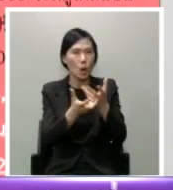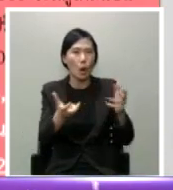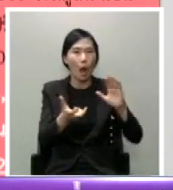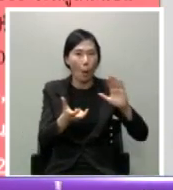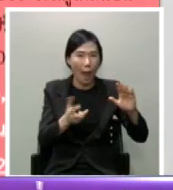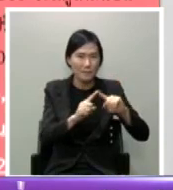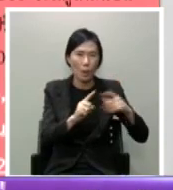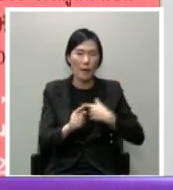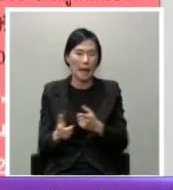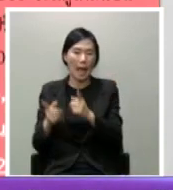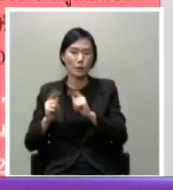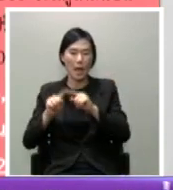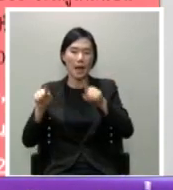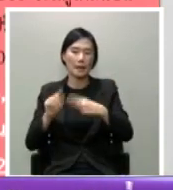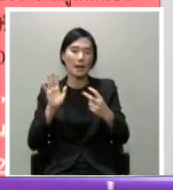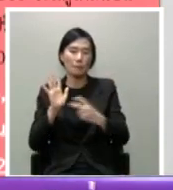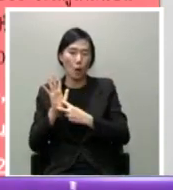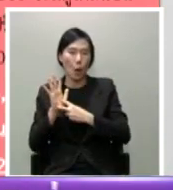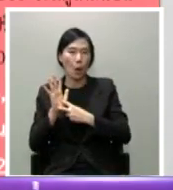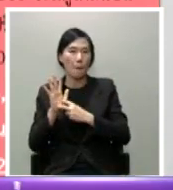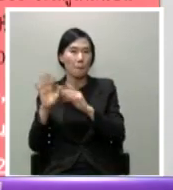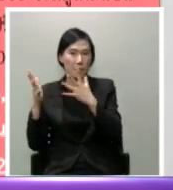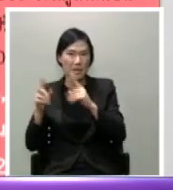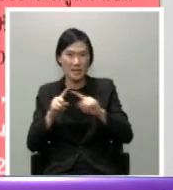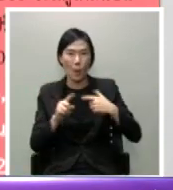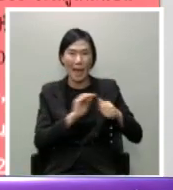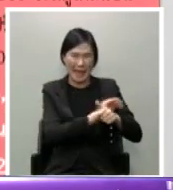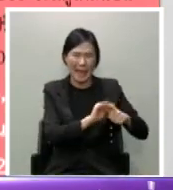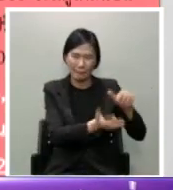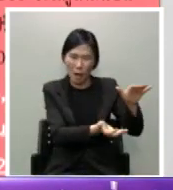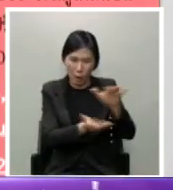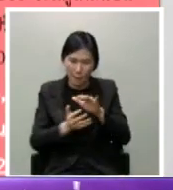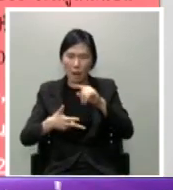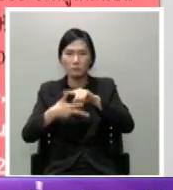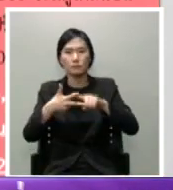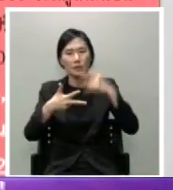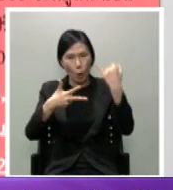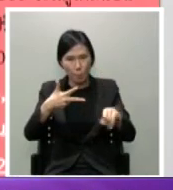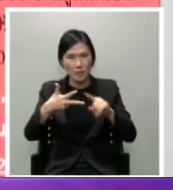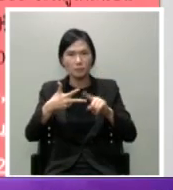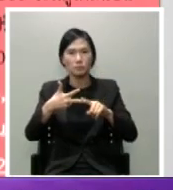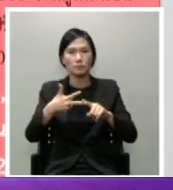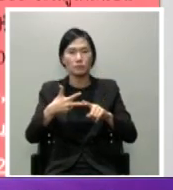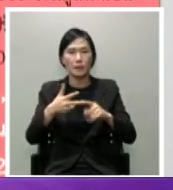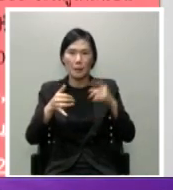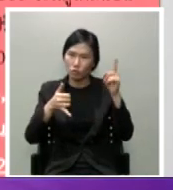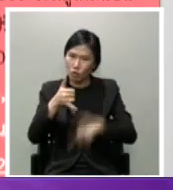ได้รับอนุญาตแต่ไม่ขออนุญาตดันไปเอาเข้ามาก็ดี3ก็ดีรับโทษเหมือนกันหม